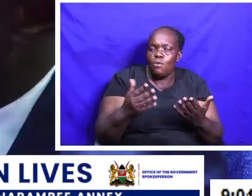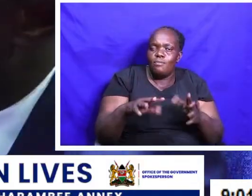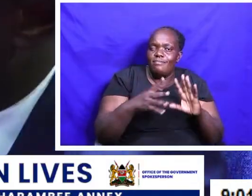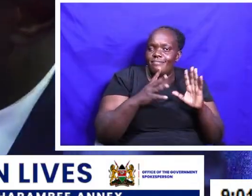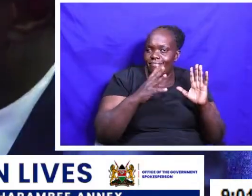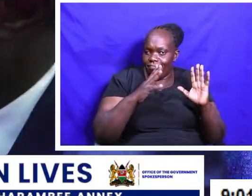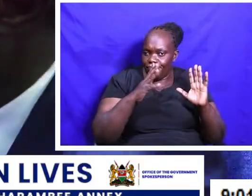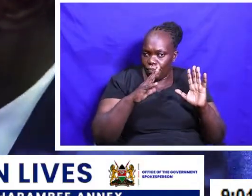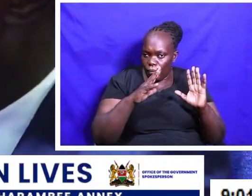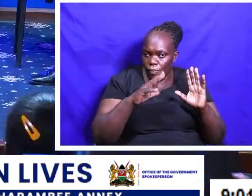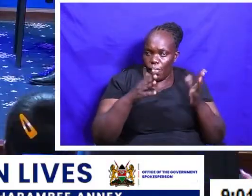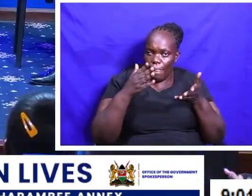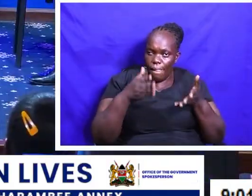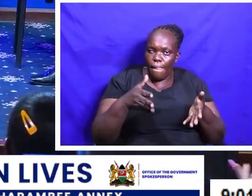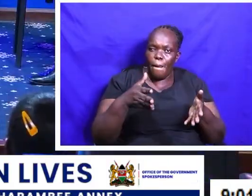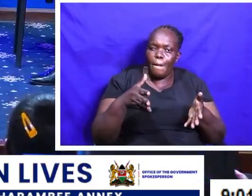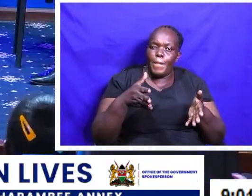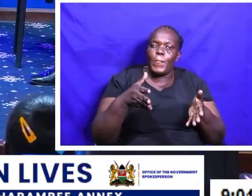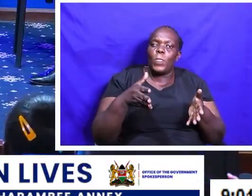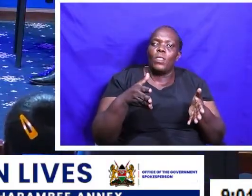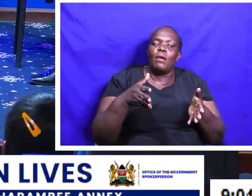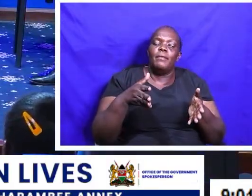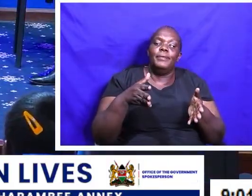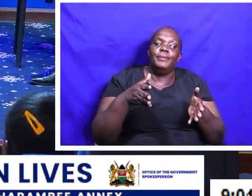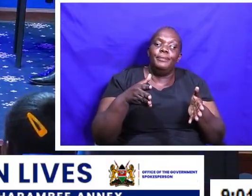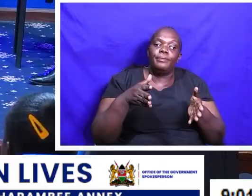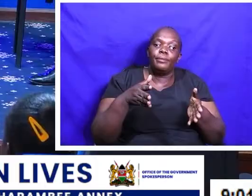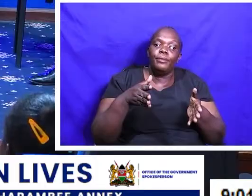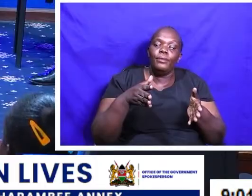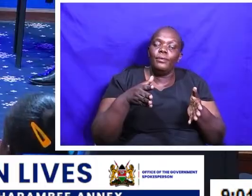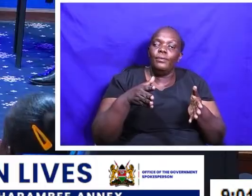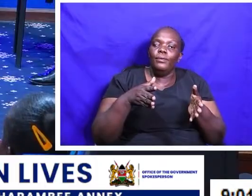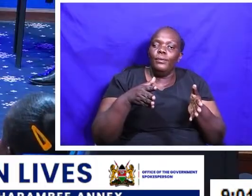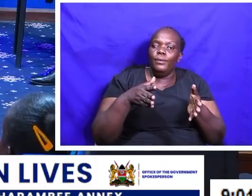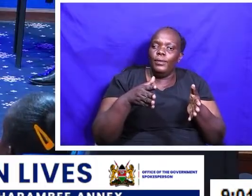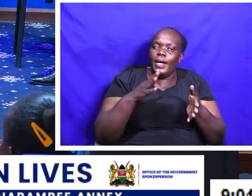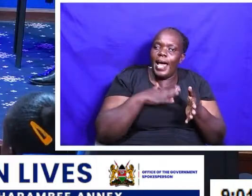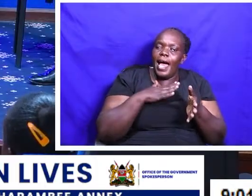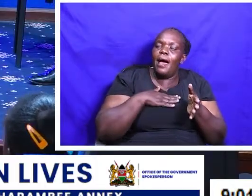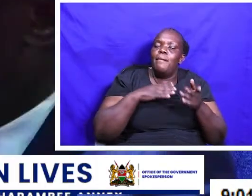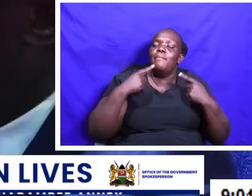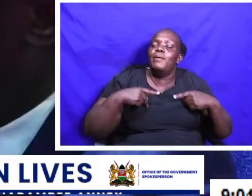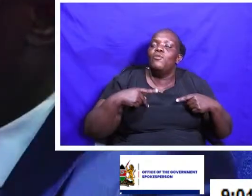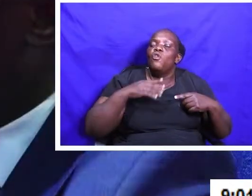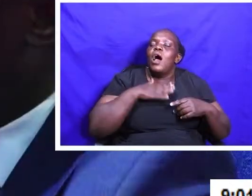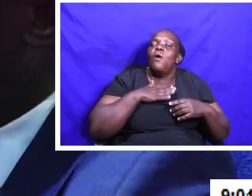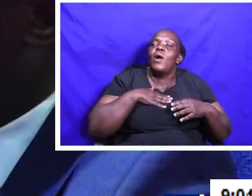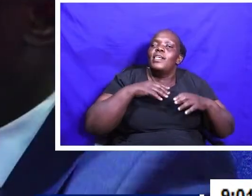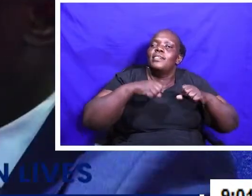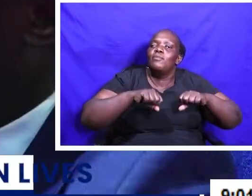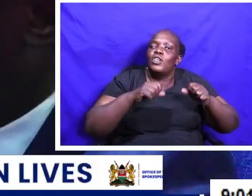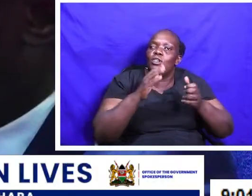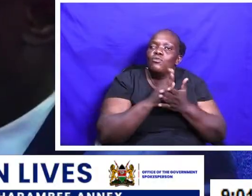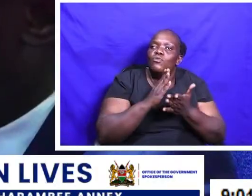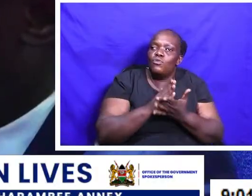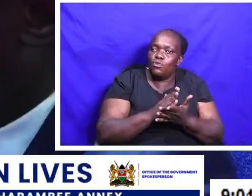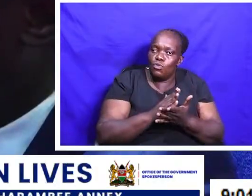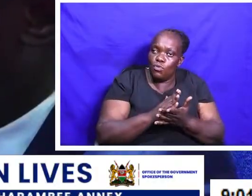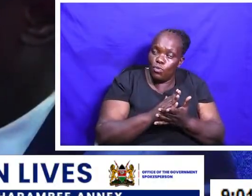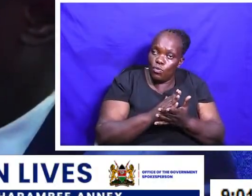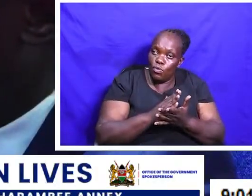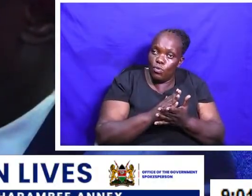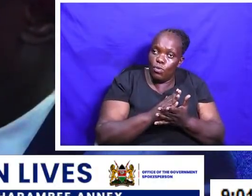Okay, makofi hapo kwa Ray. Sasa mambo ya watu wetu wa bodaboda, your people, ni watu